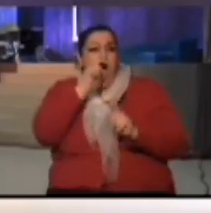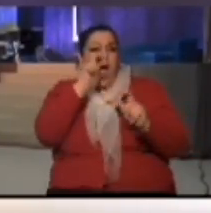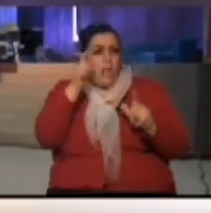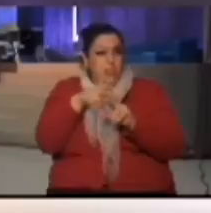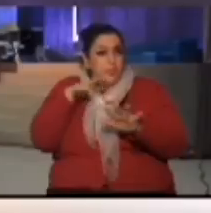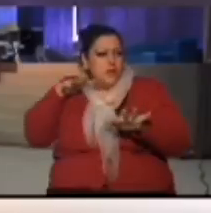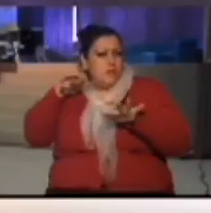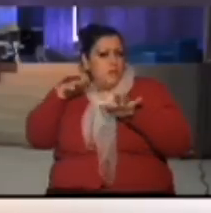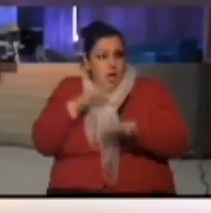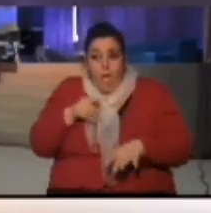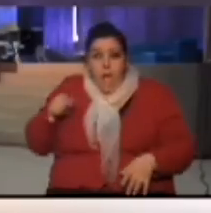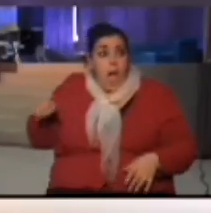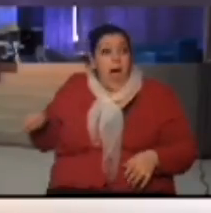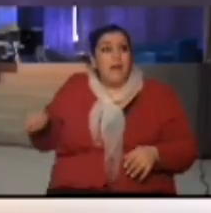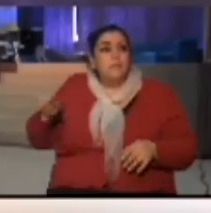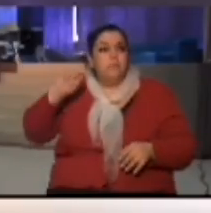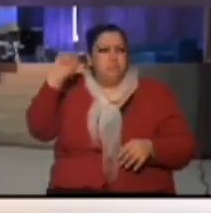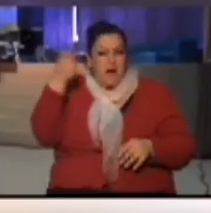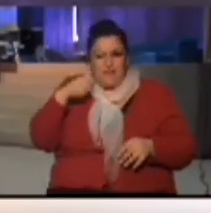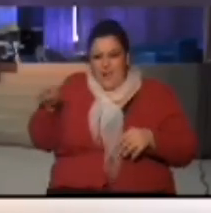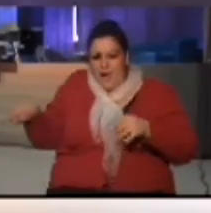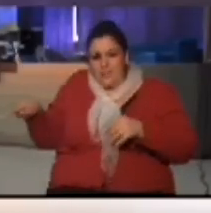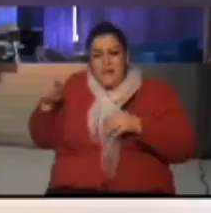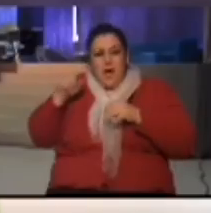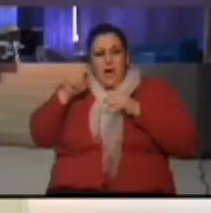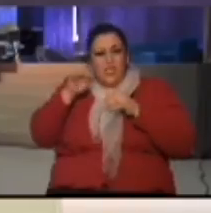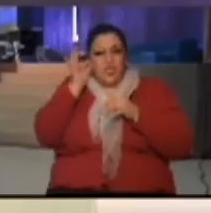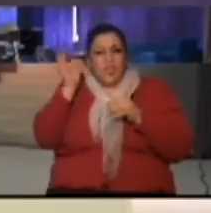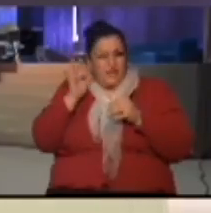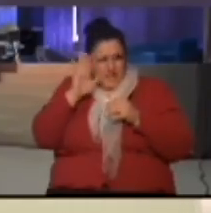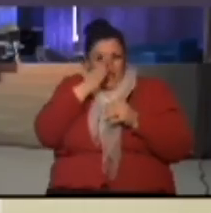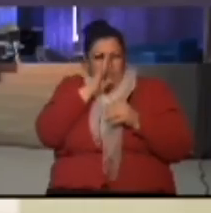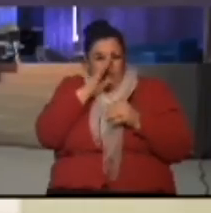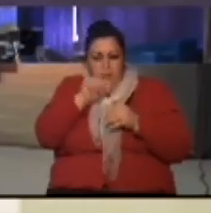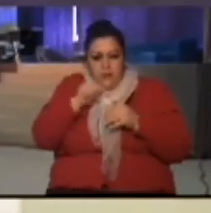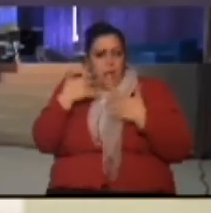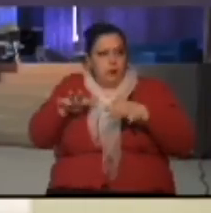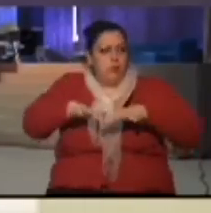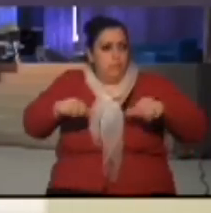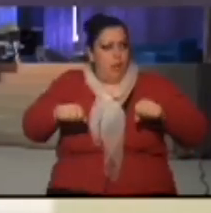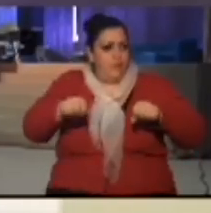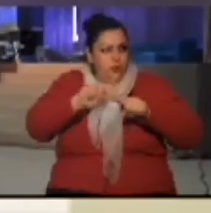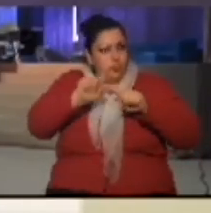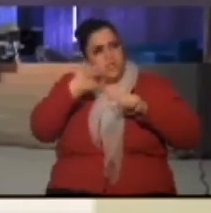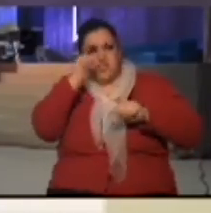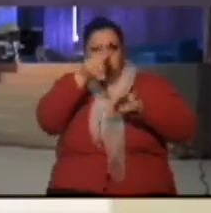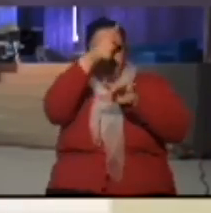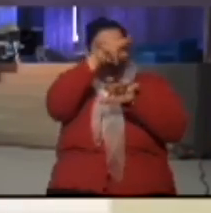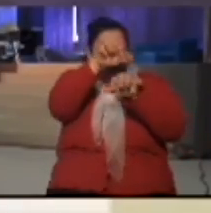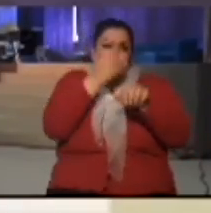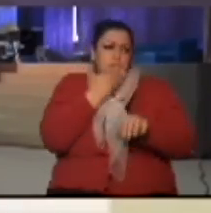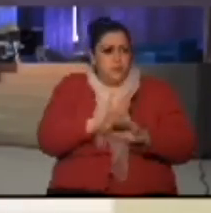Իսրայելի թագավորը վարձել է տարբեր թագավորների, որպեսզի գան իրանց համար, ու իրանք ինչ